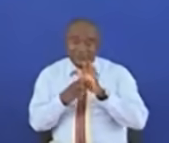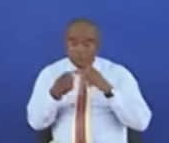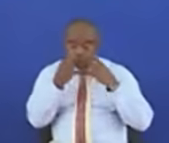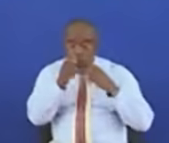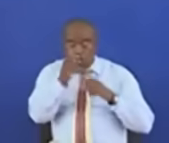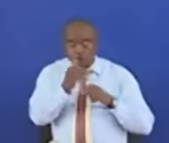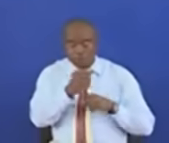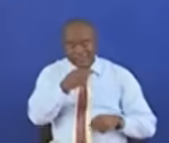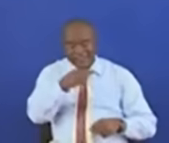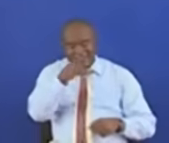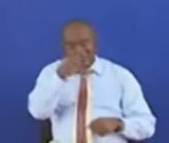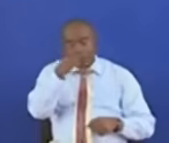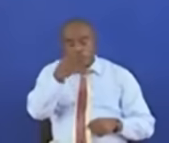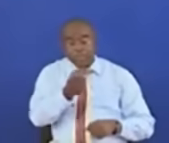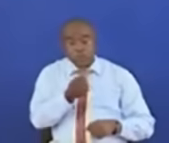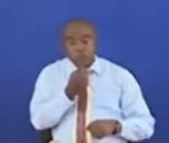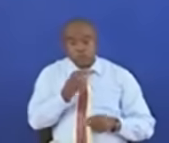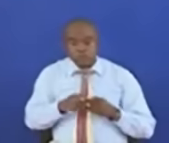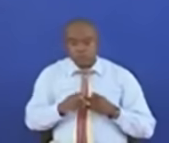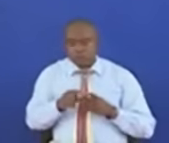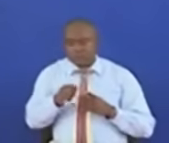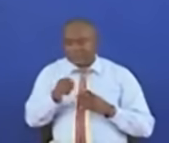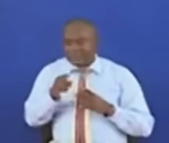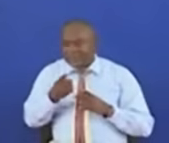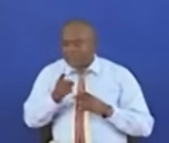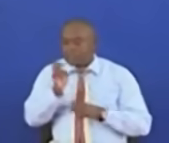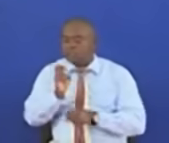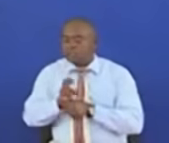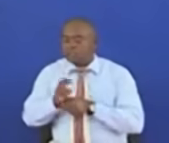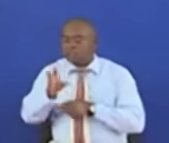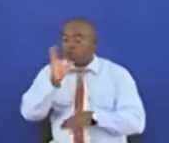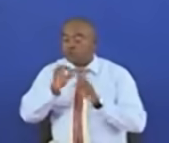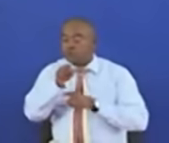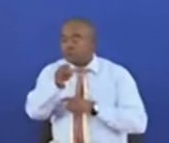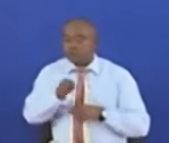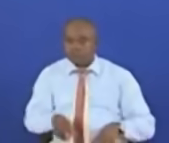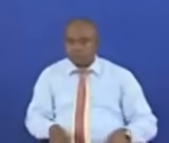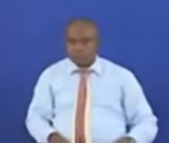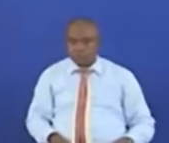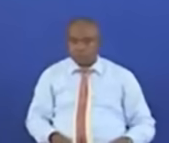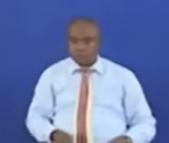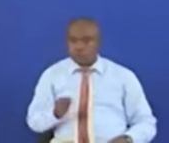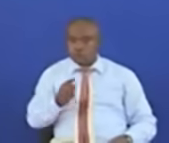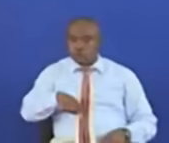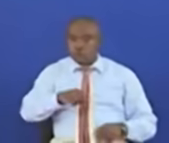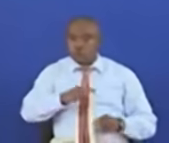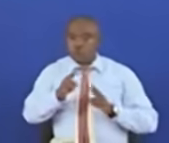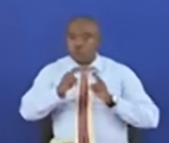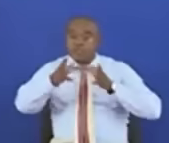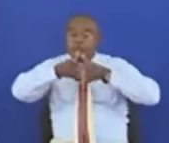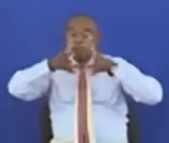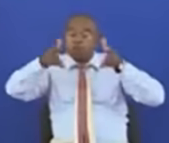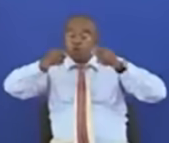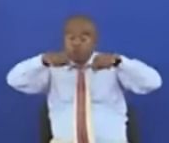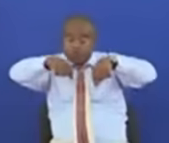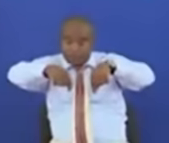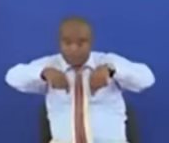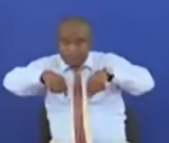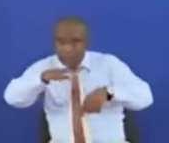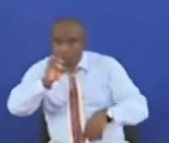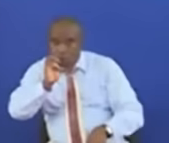kupiga kura, lakini tuone ambao walisimamia uchaguzi ule. Na mjadala mkubwa uliokuwa katika bunge lile